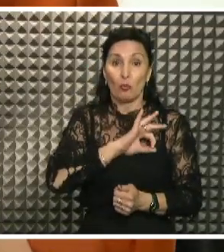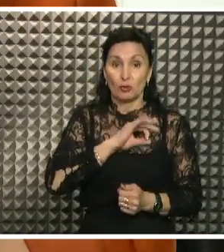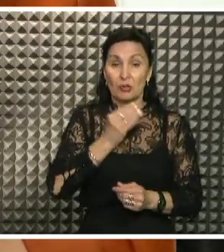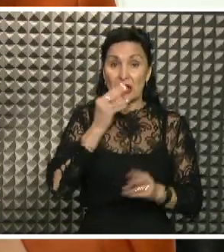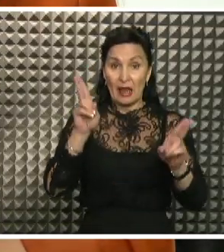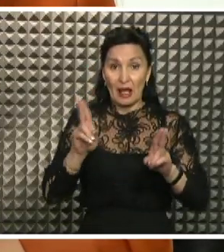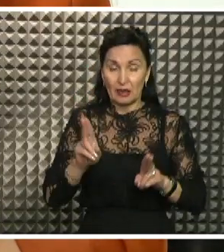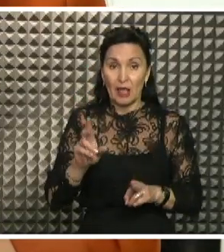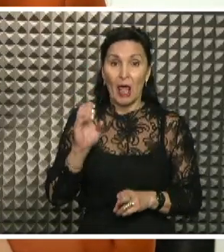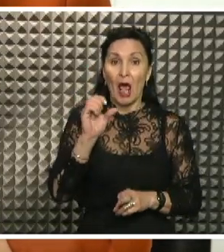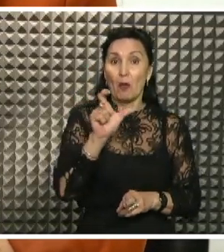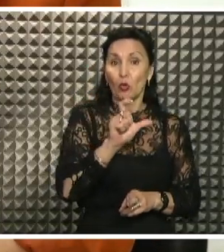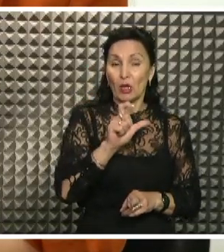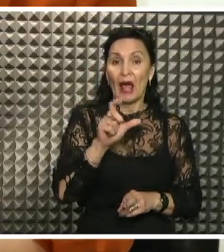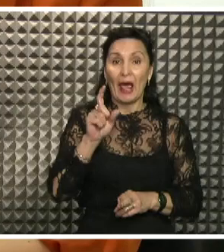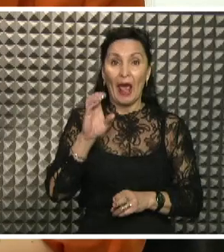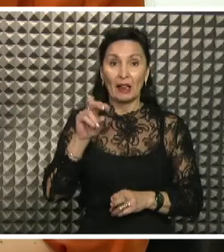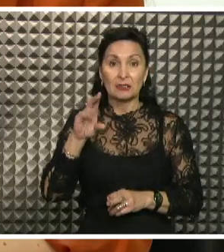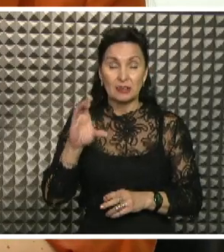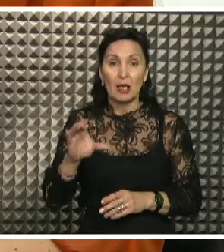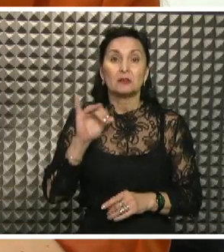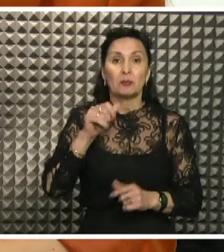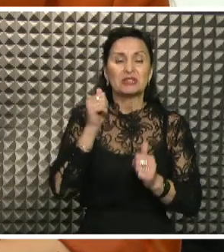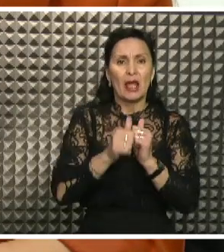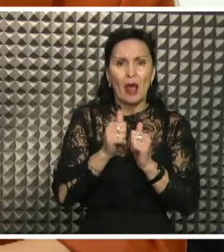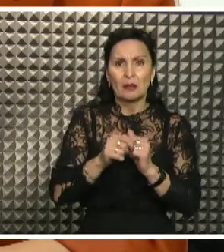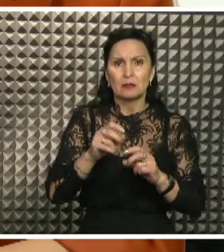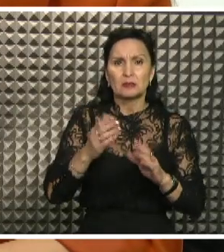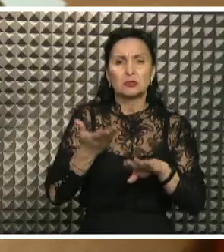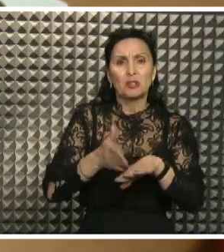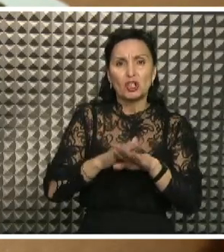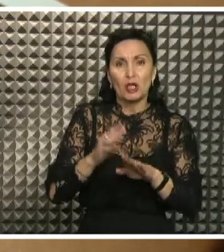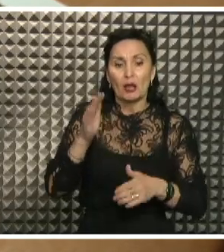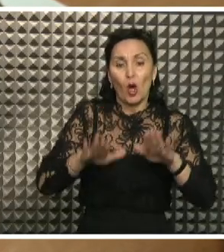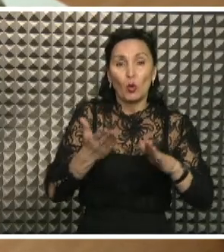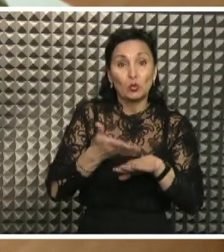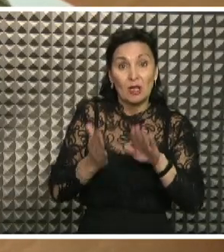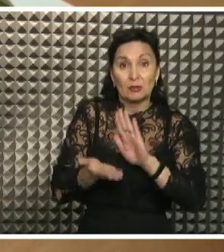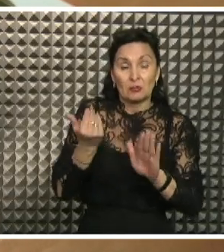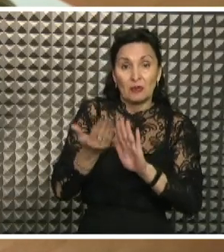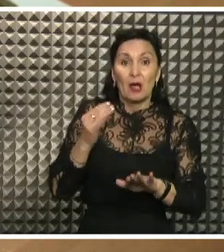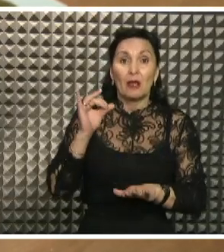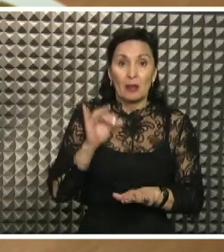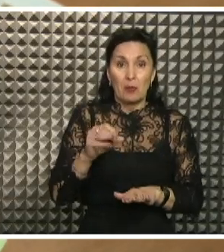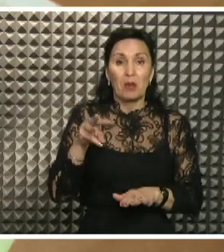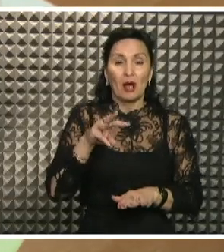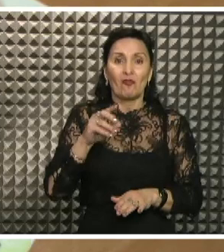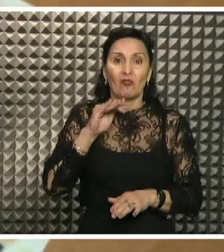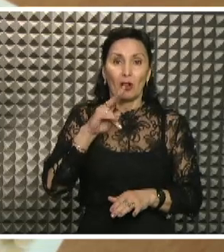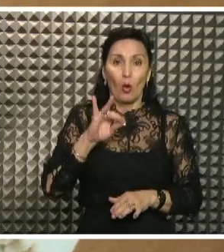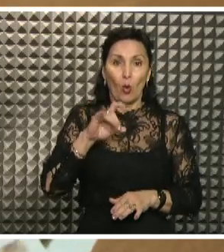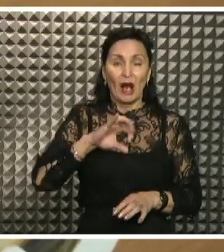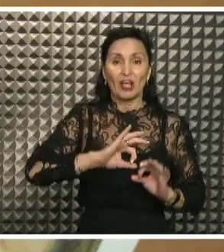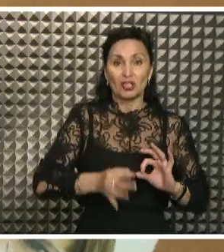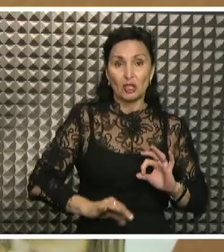по технологии ImmunoHealth, с иммунной системы снимается постоянная избыточная нагрузка и восстанавливается нормальный состав микрофлоры кишечника,